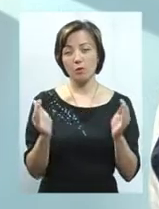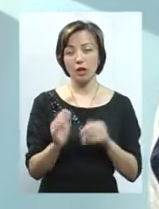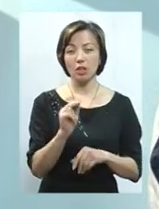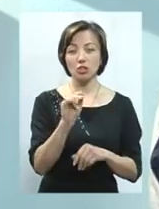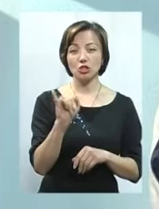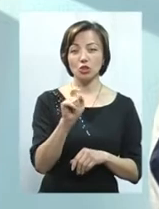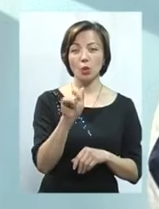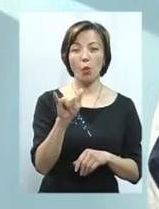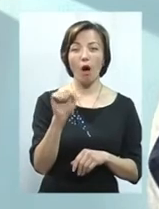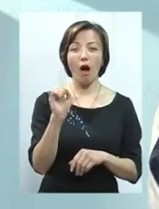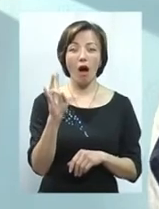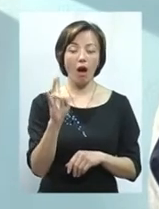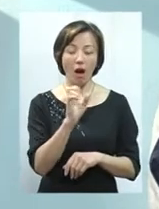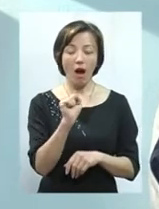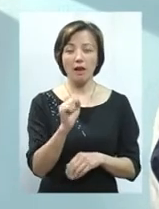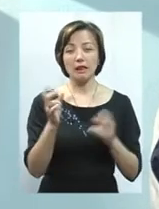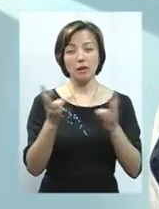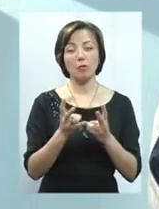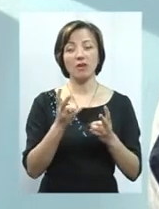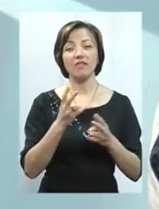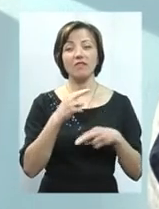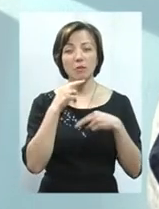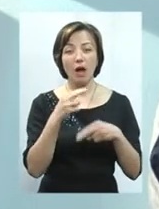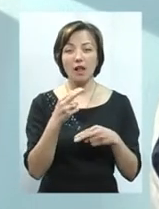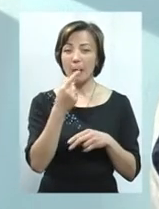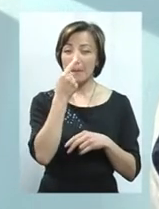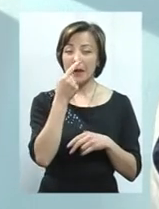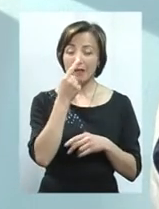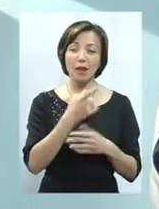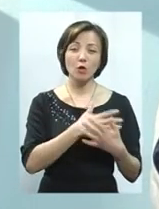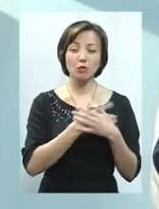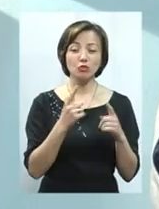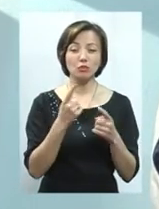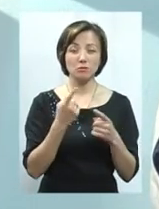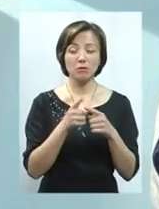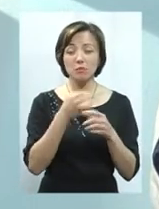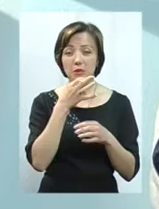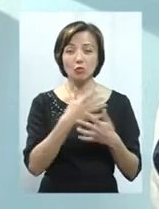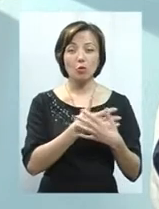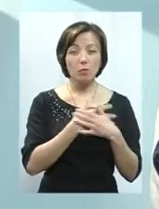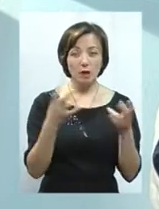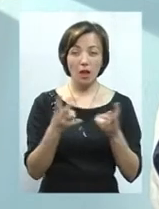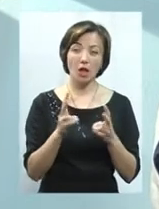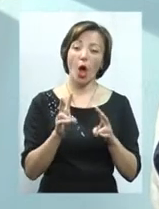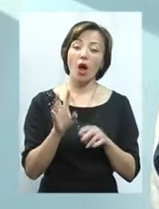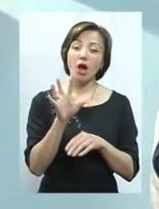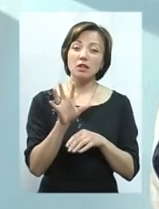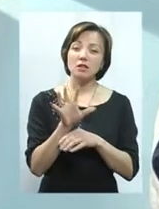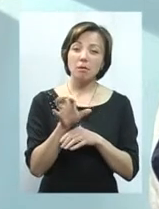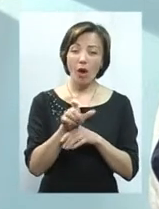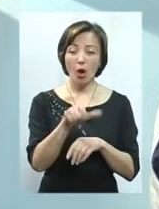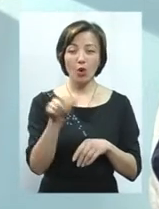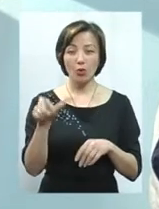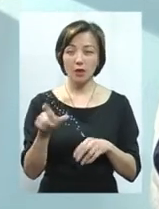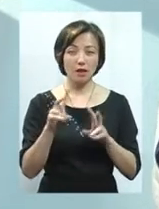уже требует к себе внимания. Пекинес любит, чтобы его любили. Понимаете? А часто-густо люди берут собачек, даже тех, которых вроде как бы